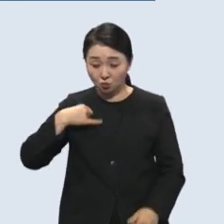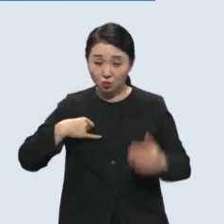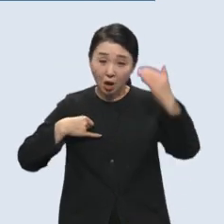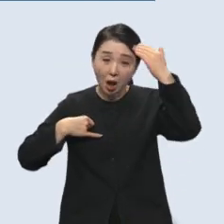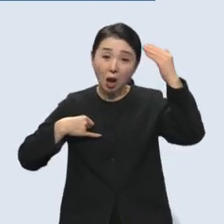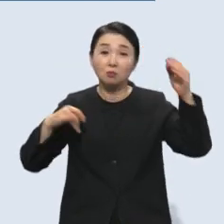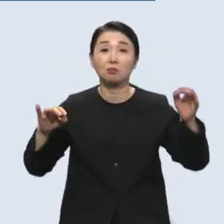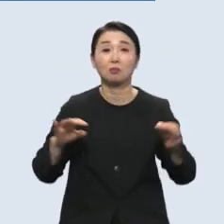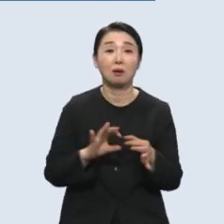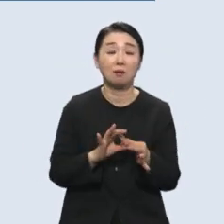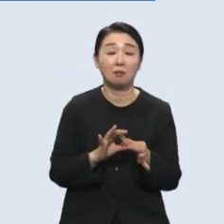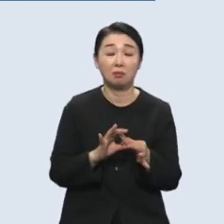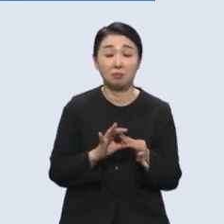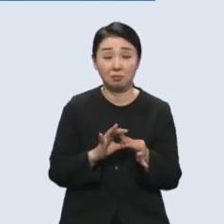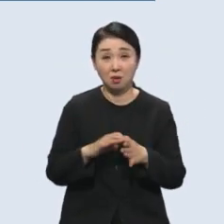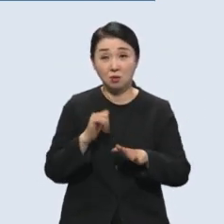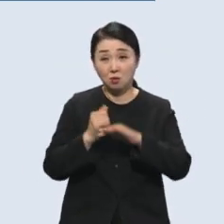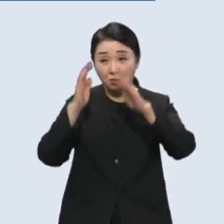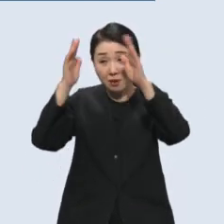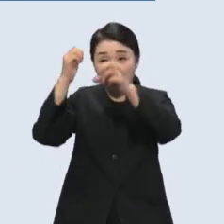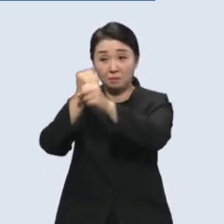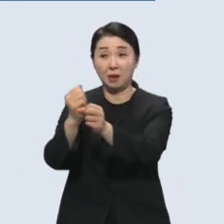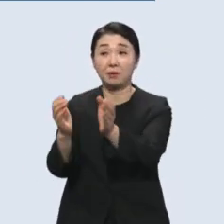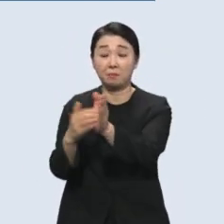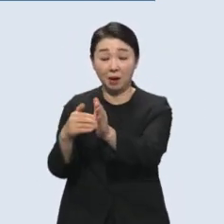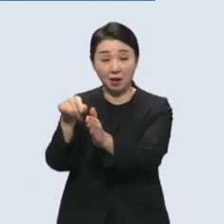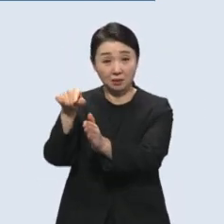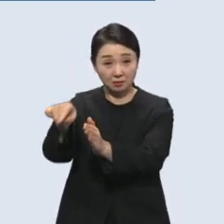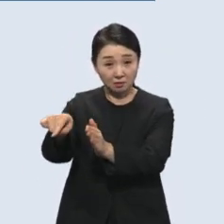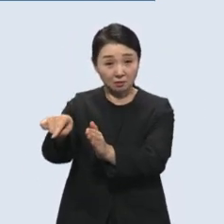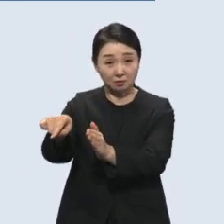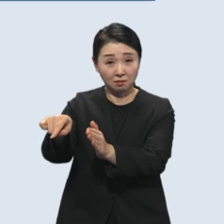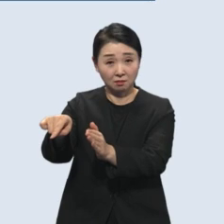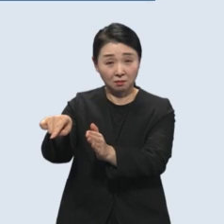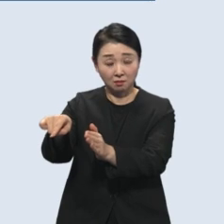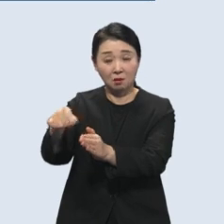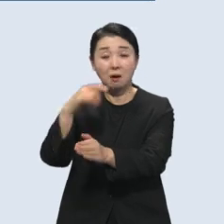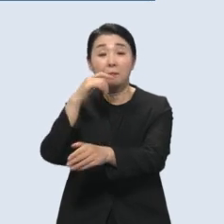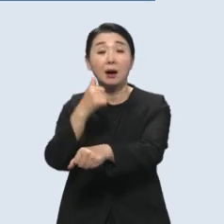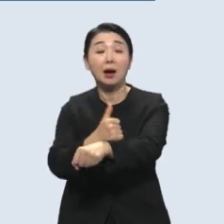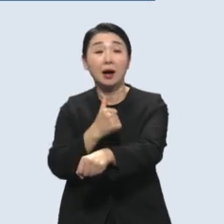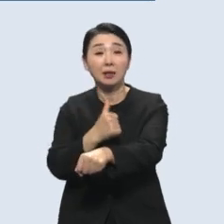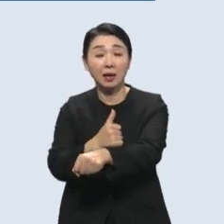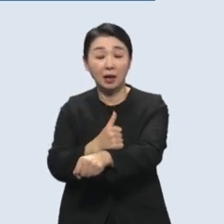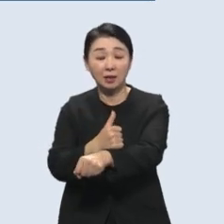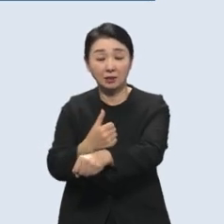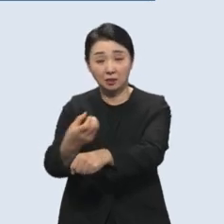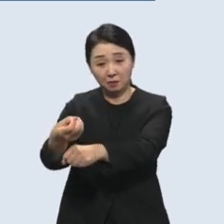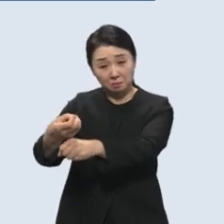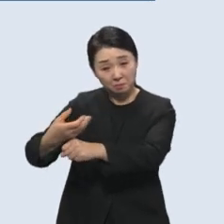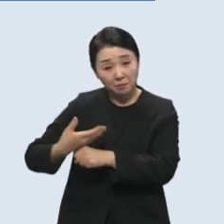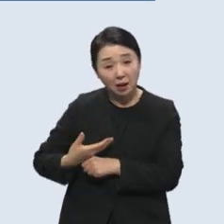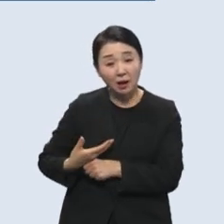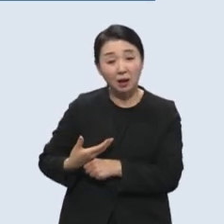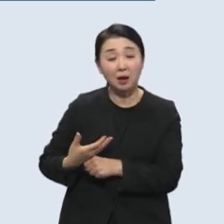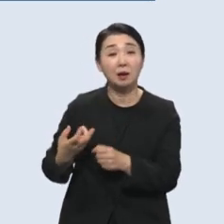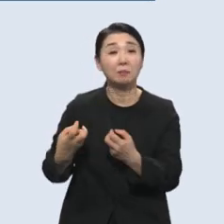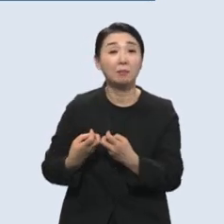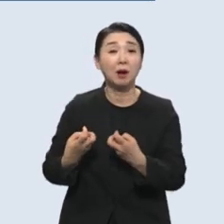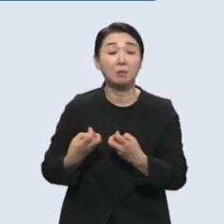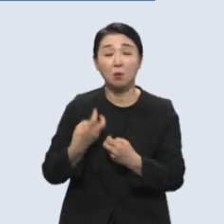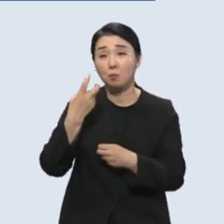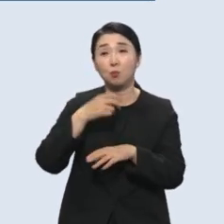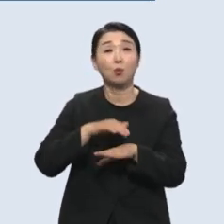일단은 생산을 하는 거죠 그리고 나서이 생산한 그 마약을 유통을 할 수 있는 그 길이라 그가